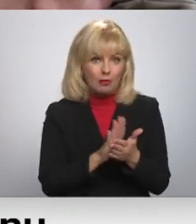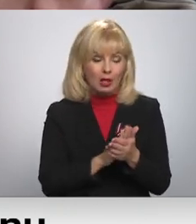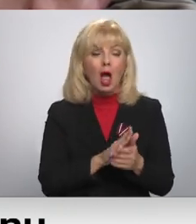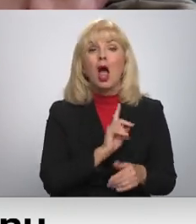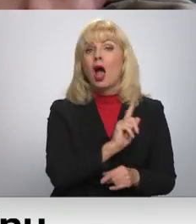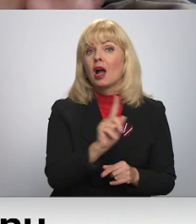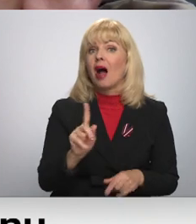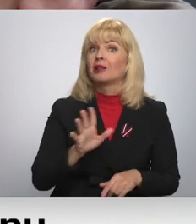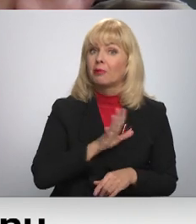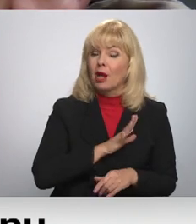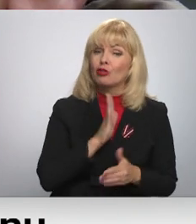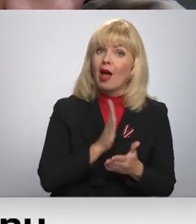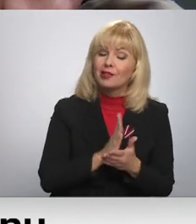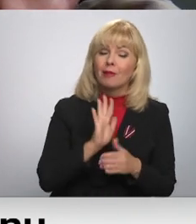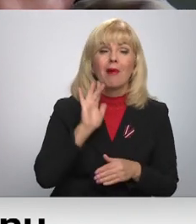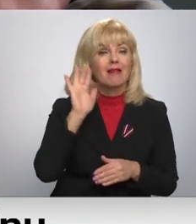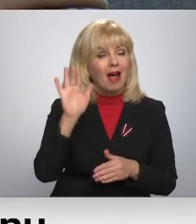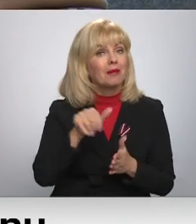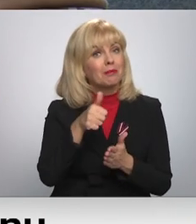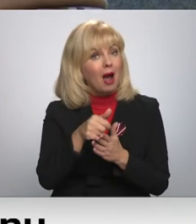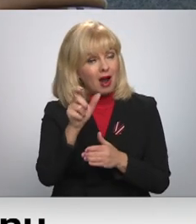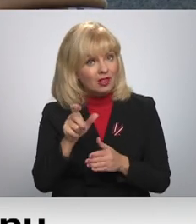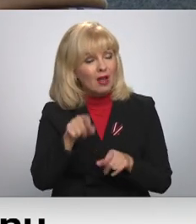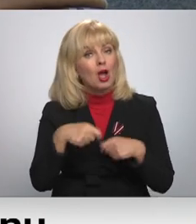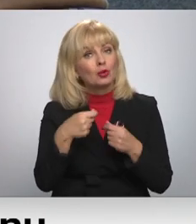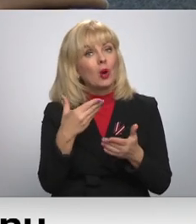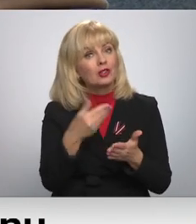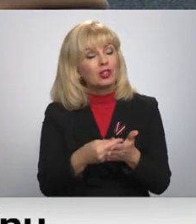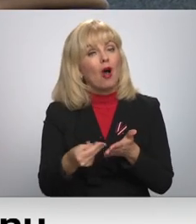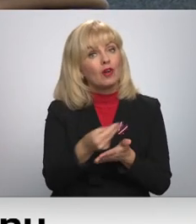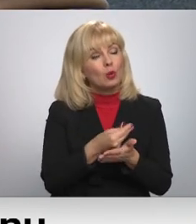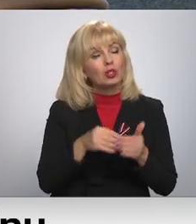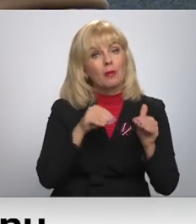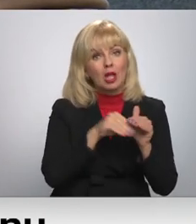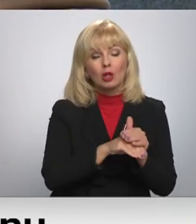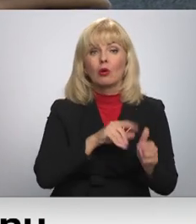tās bijušajiem, esošajiem un nākamajiem pārstāvjiem dod savu nozīmīgu